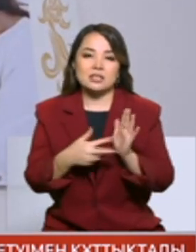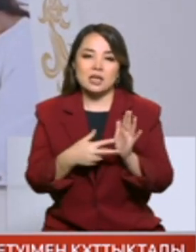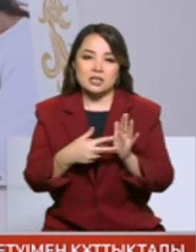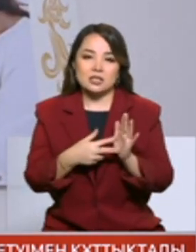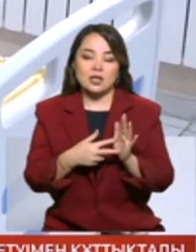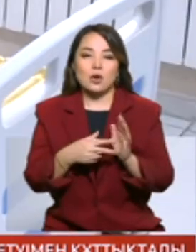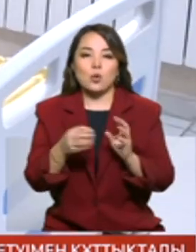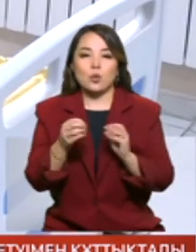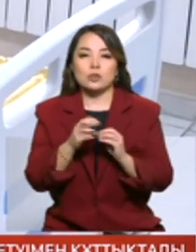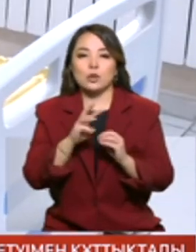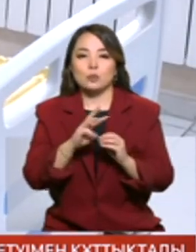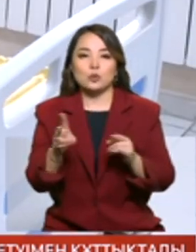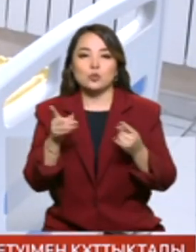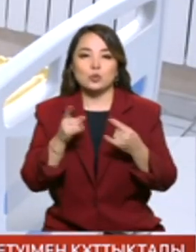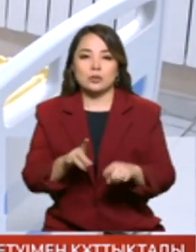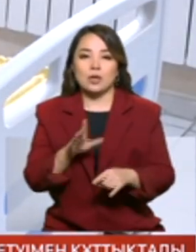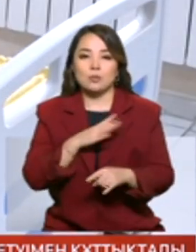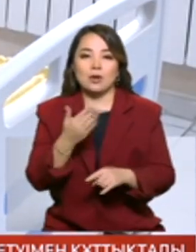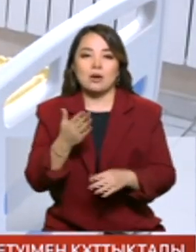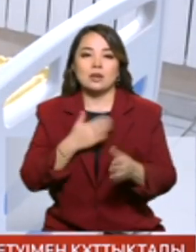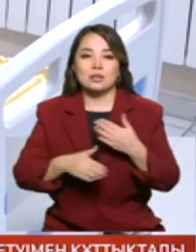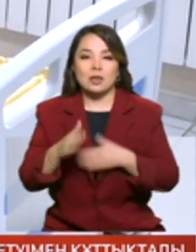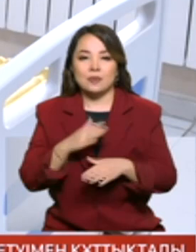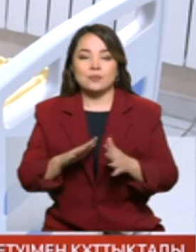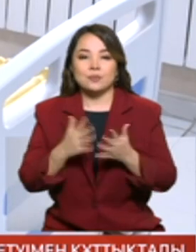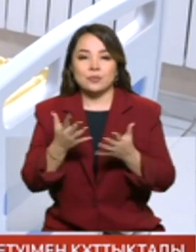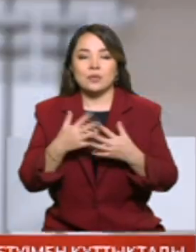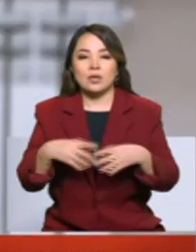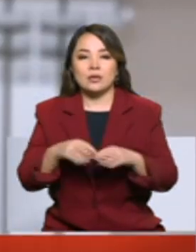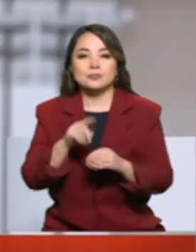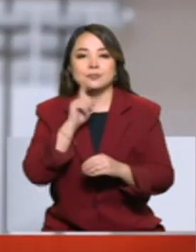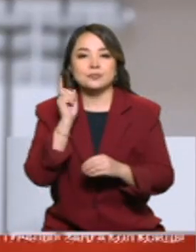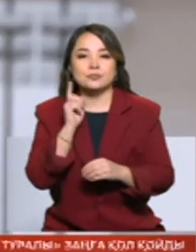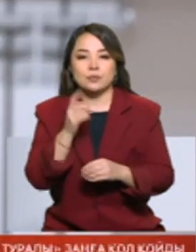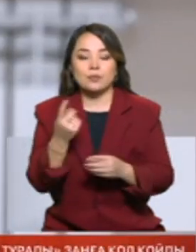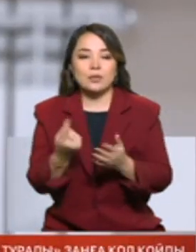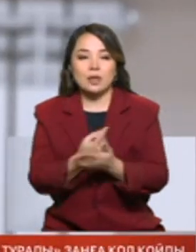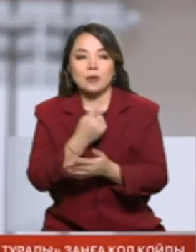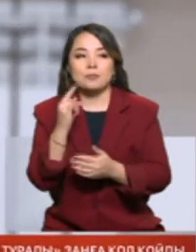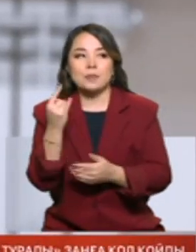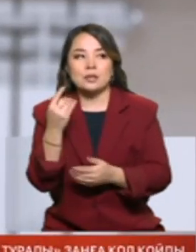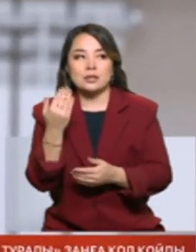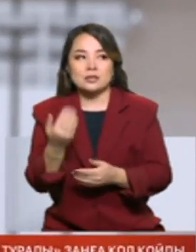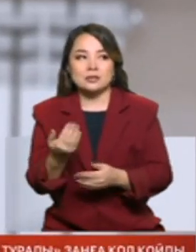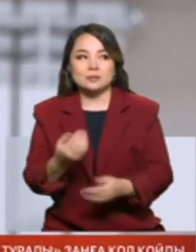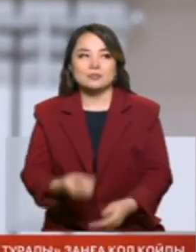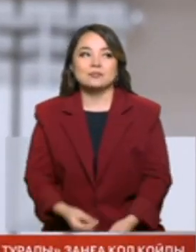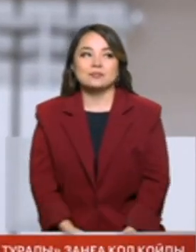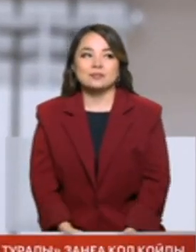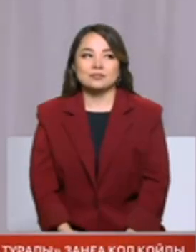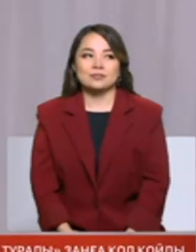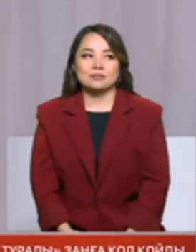8-ден 10 минут кеткенде туған. Қуанышқа кенелген жас отбасының бұл тұңғыш баласы.